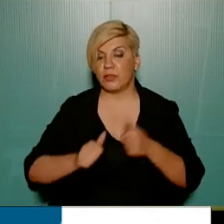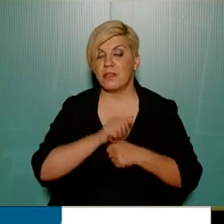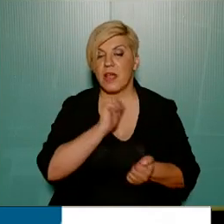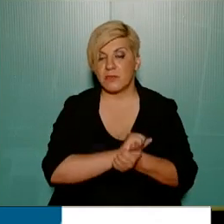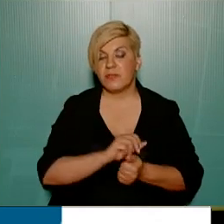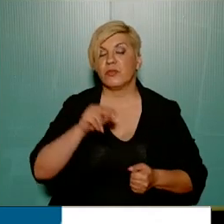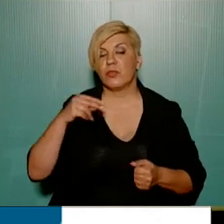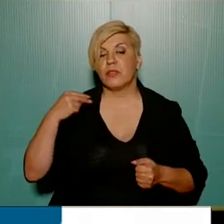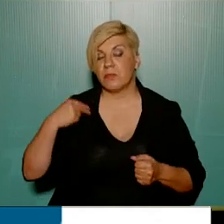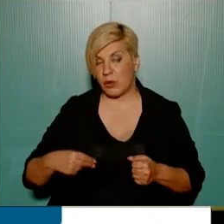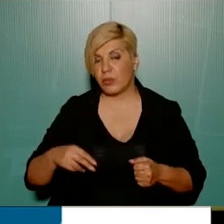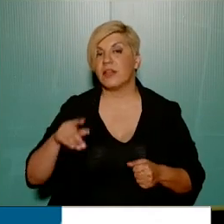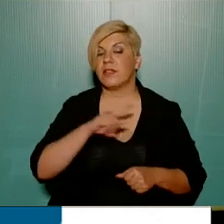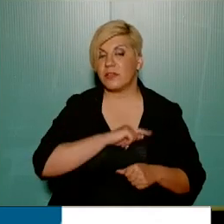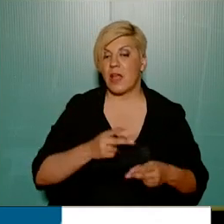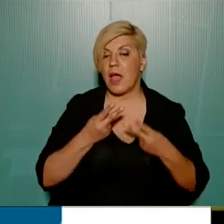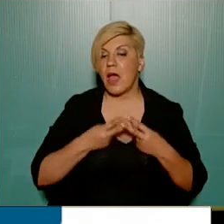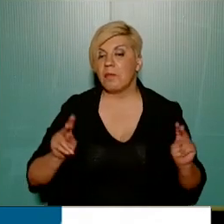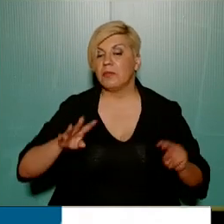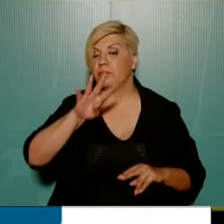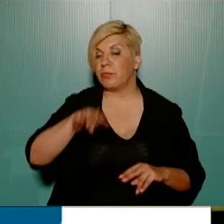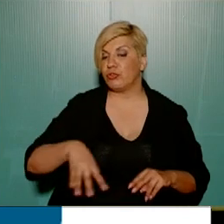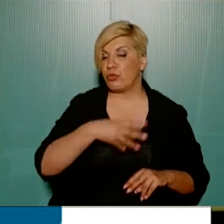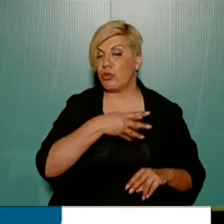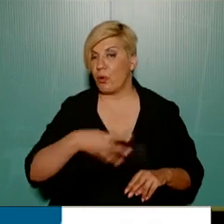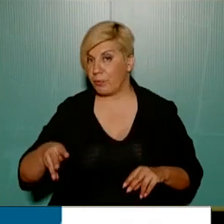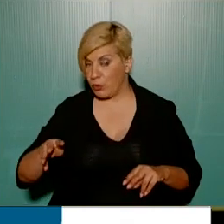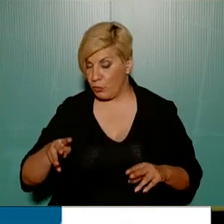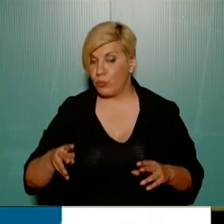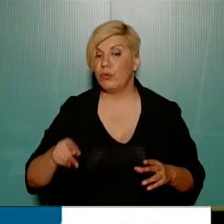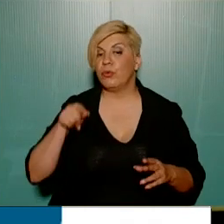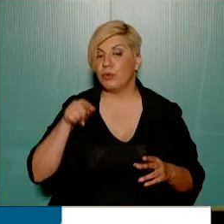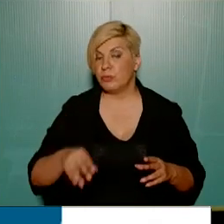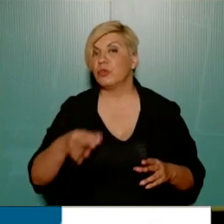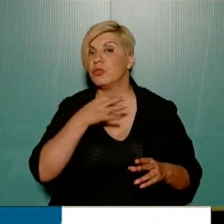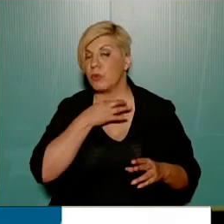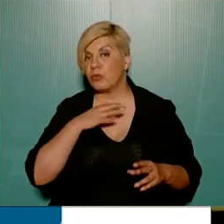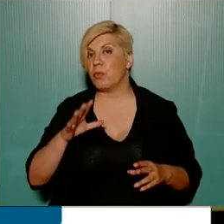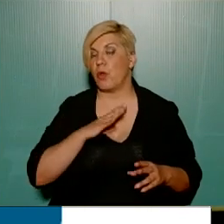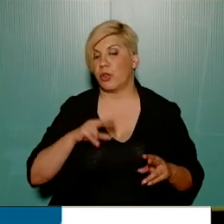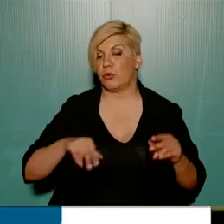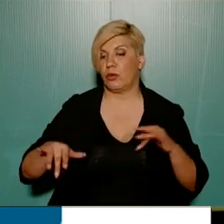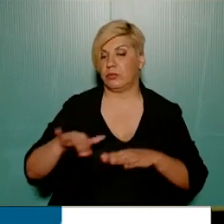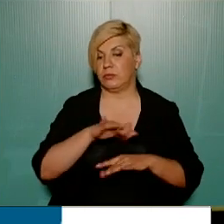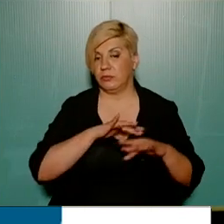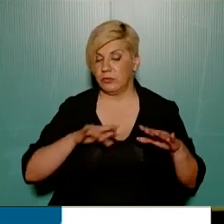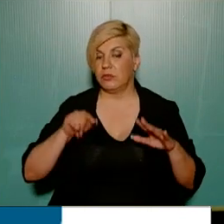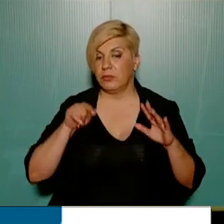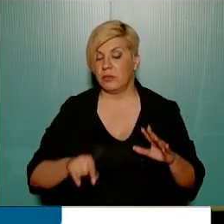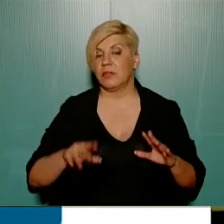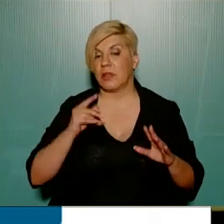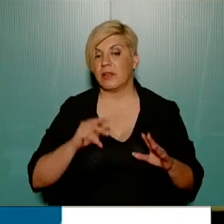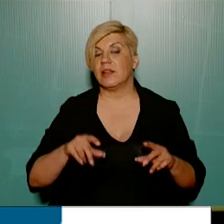δέσμευση του Δημάρχου και της Διοίκησης για απελευθέρωση των κοινόχρηστων χώρων προς χρήση των πολιτών, τόσο όσο